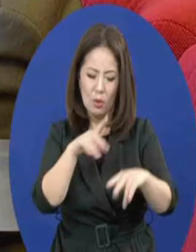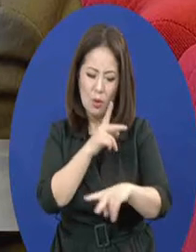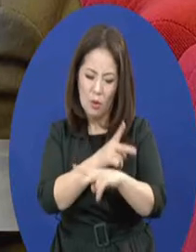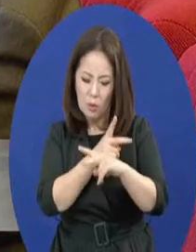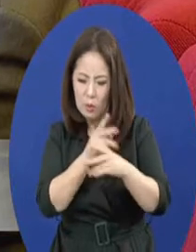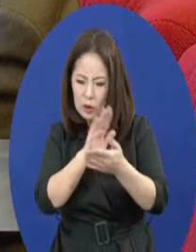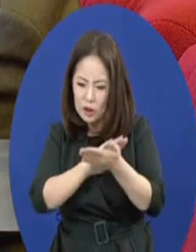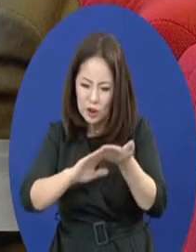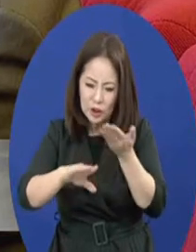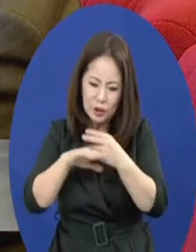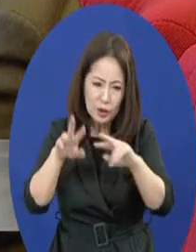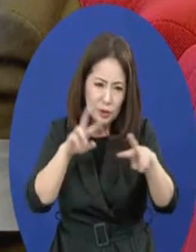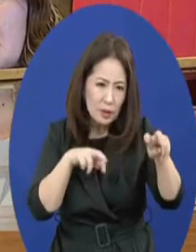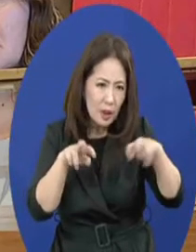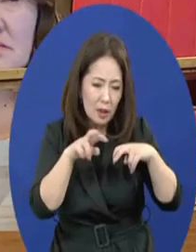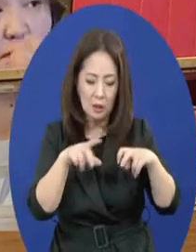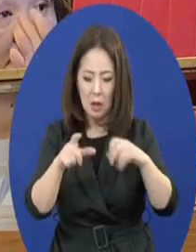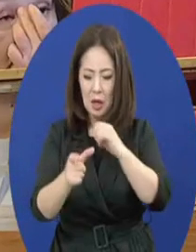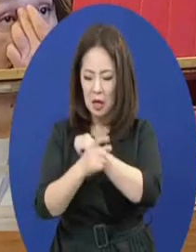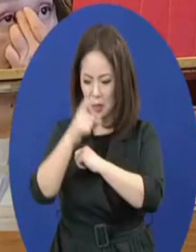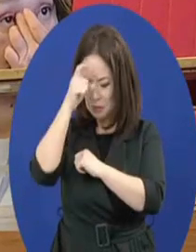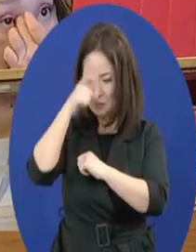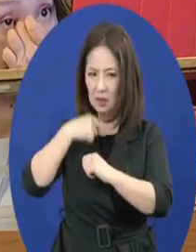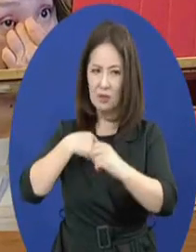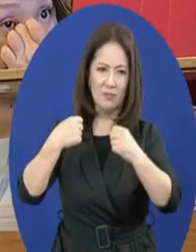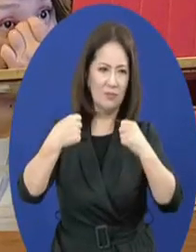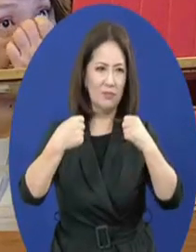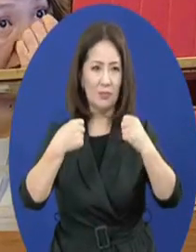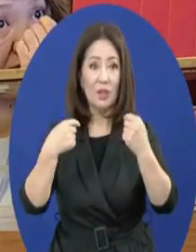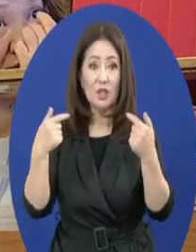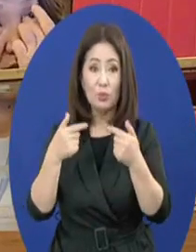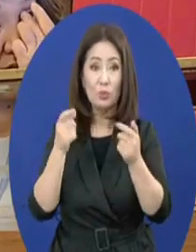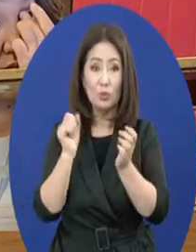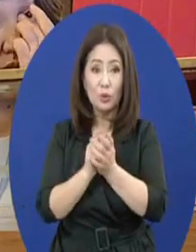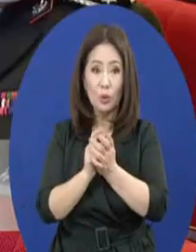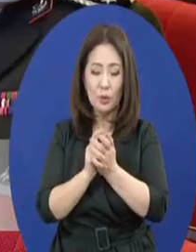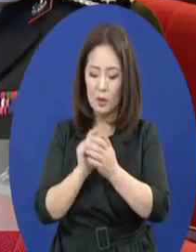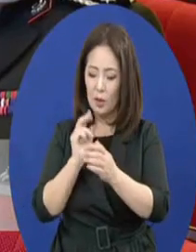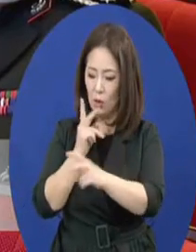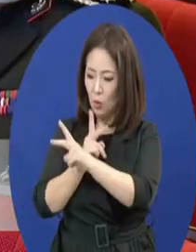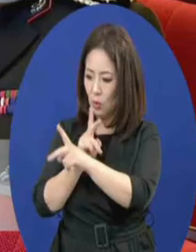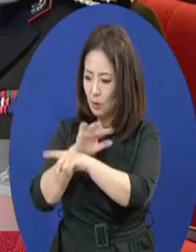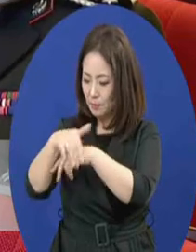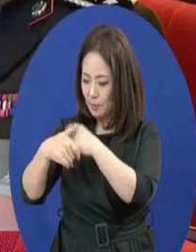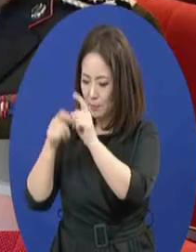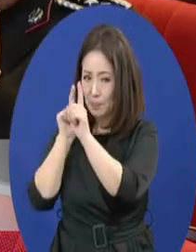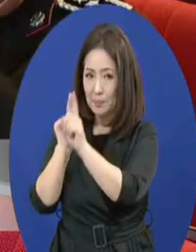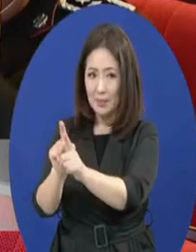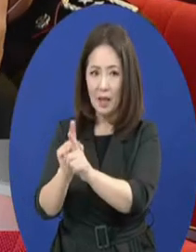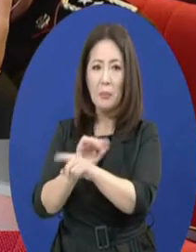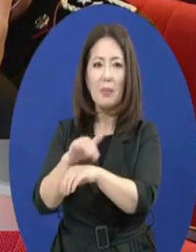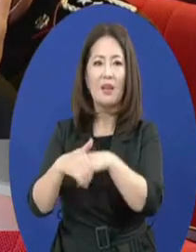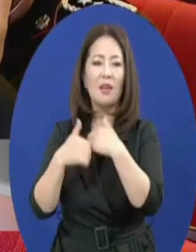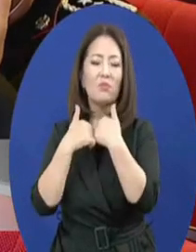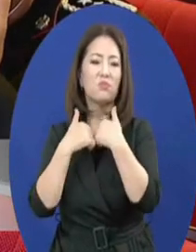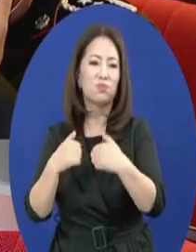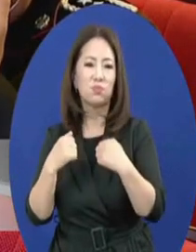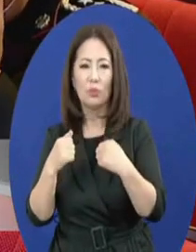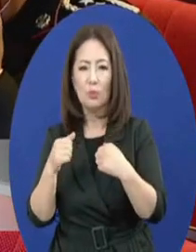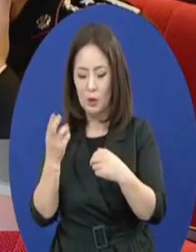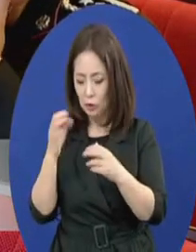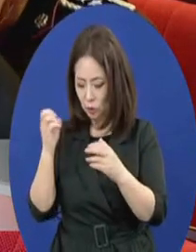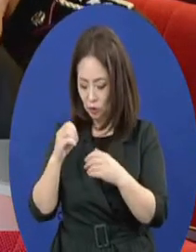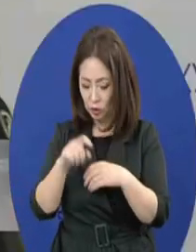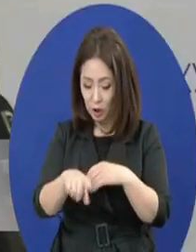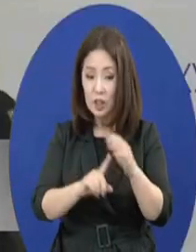байгаа энэ цагт эрх мэдэл хоорондын харилцан тэнцэл болж хол. Хууль биелдэг хараат бус бидаасан байх нь эндээс эхлэлтэйш зарим